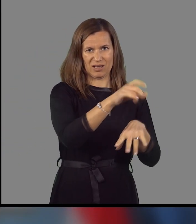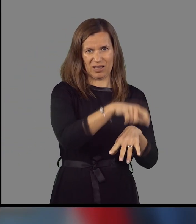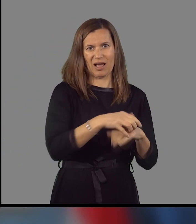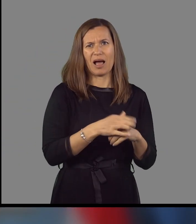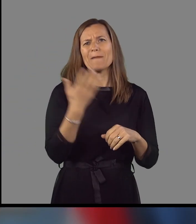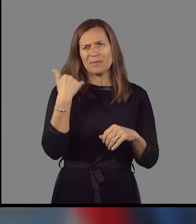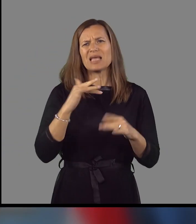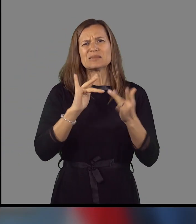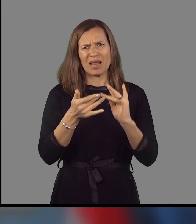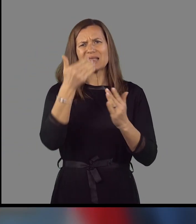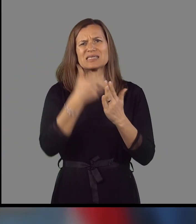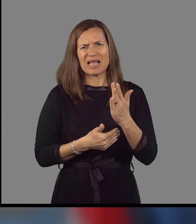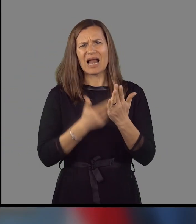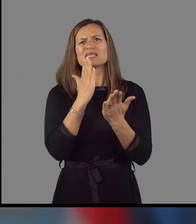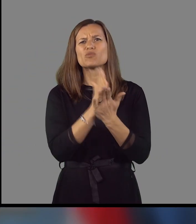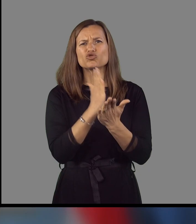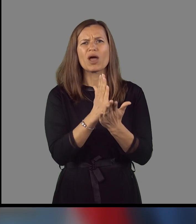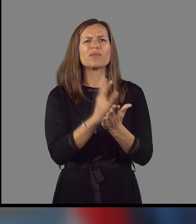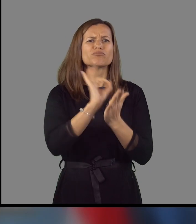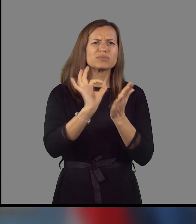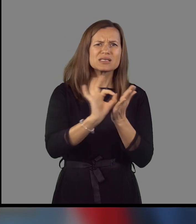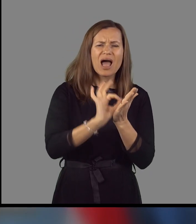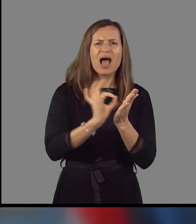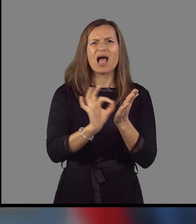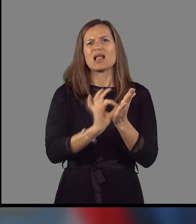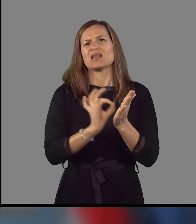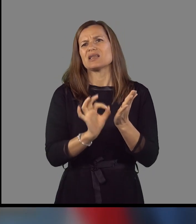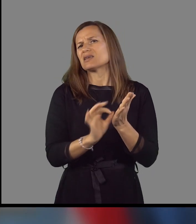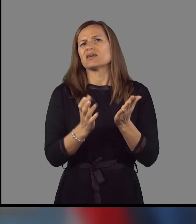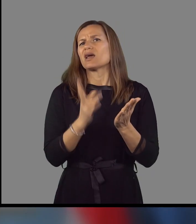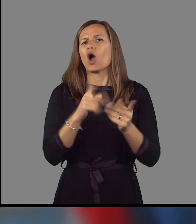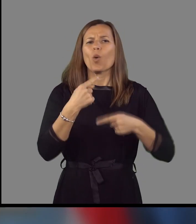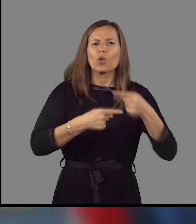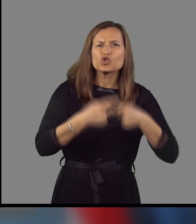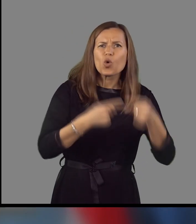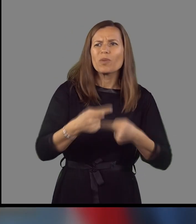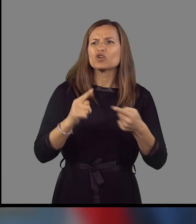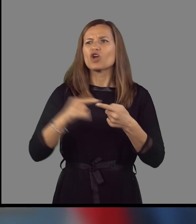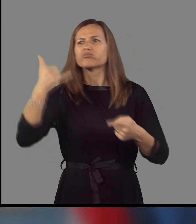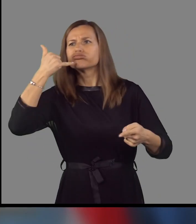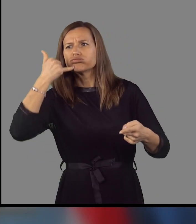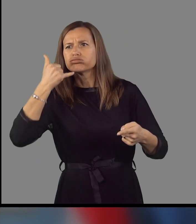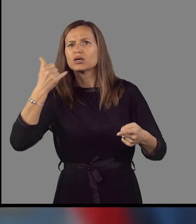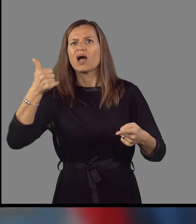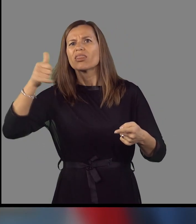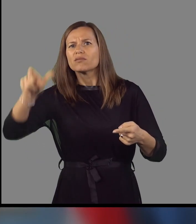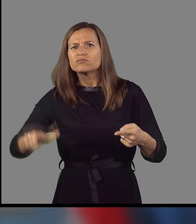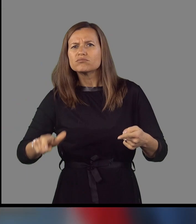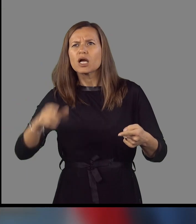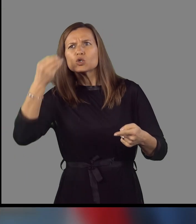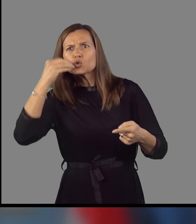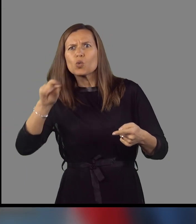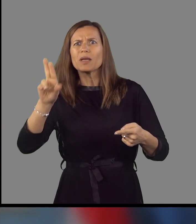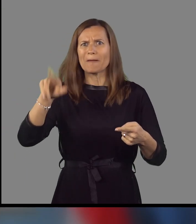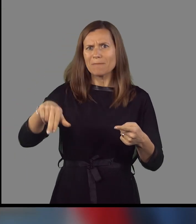strani navodila, kako postopati, če bolnik pri sebi začuti, da bi lahko imel znake oziroma sumi, da bi lahko bil okužen, kako postopa,